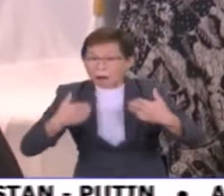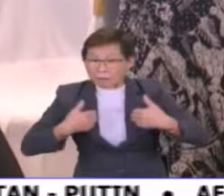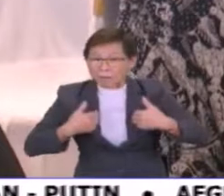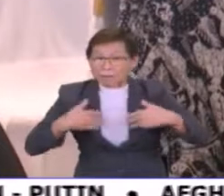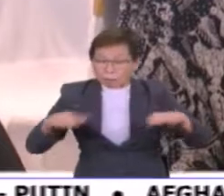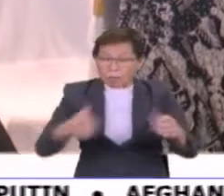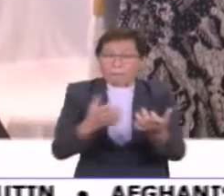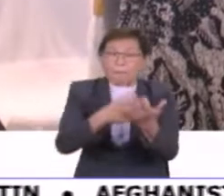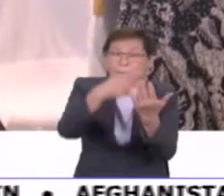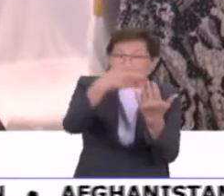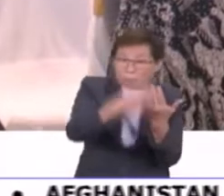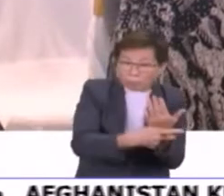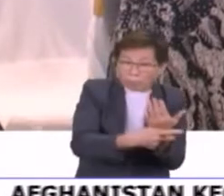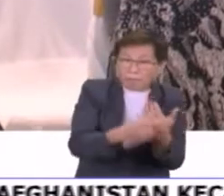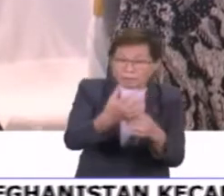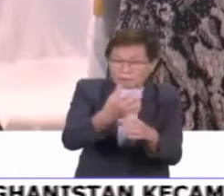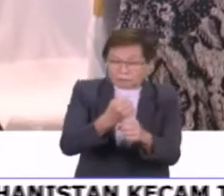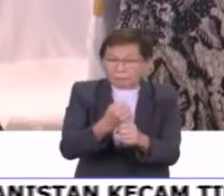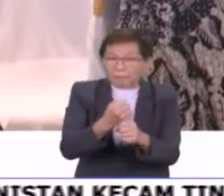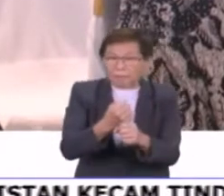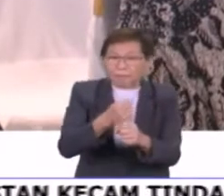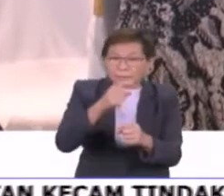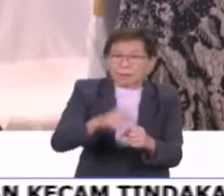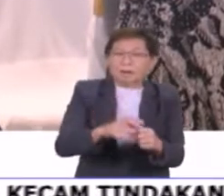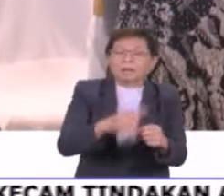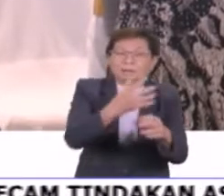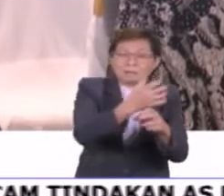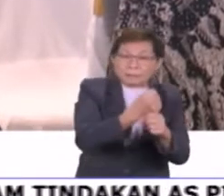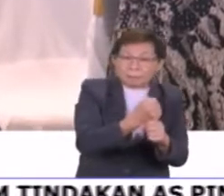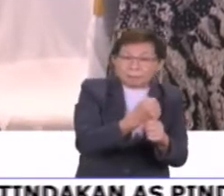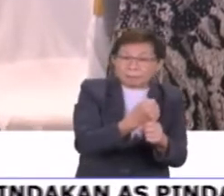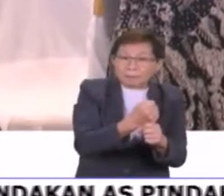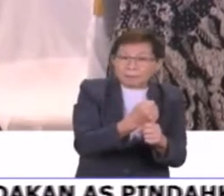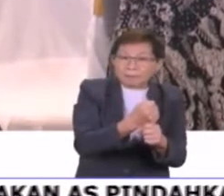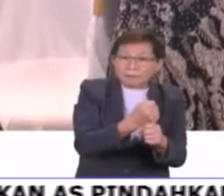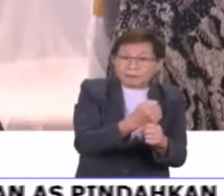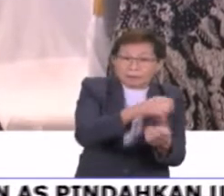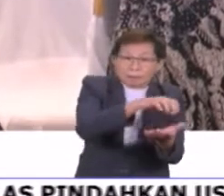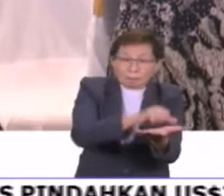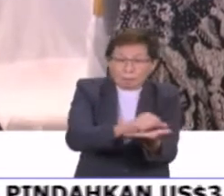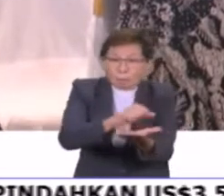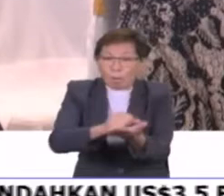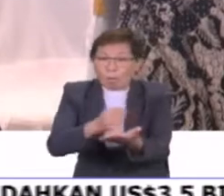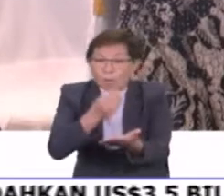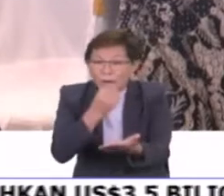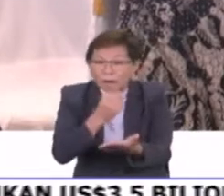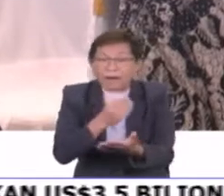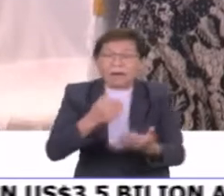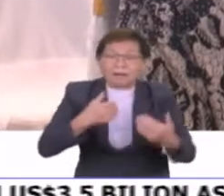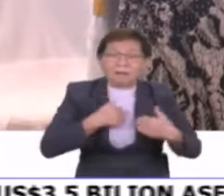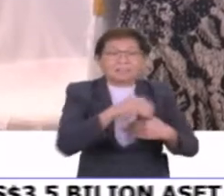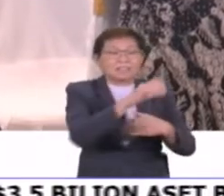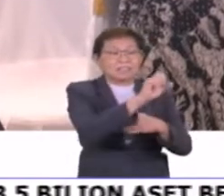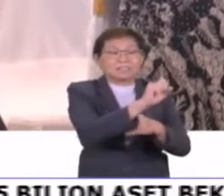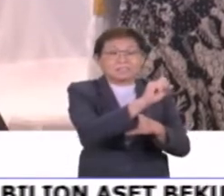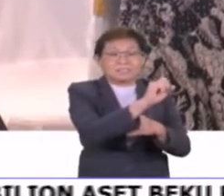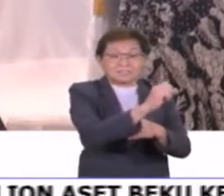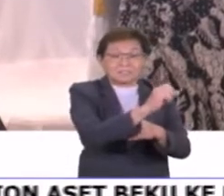event nak dapatkan daripada caterer ataupun catering adalah mereka yang bersijil, kita